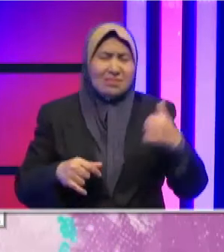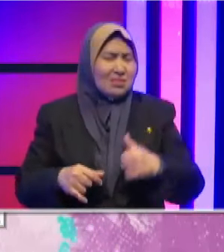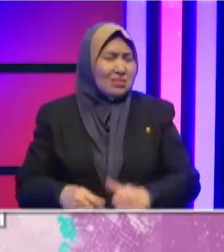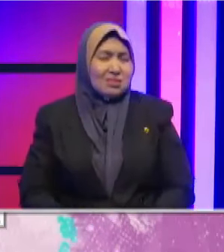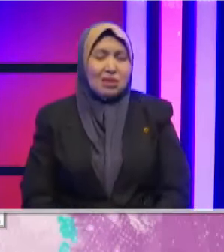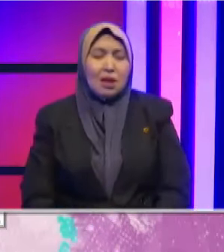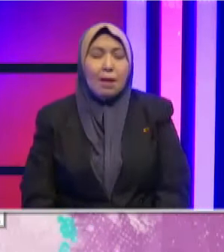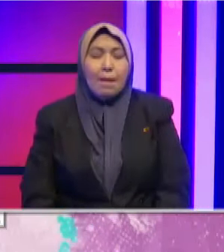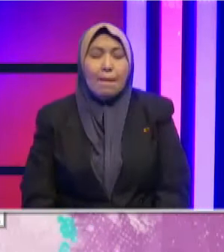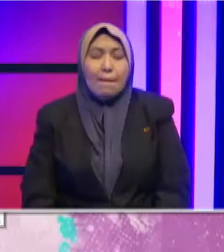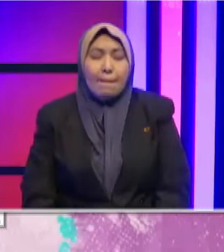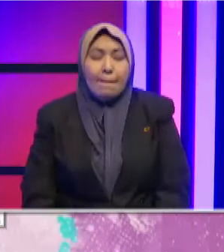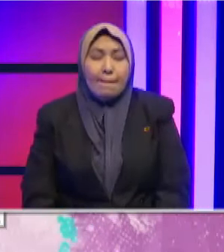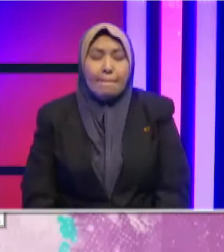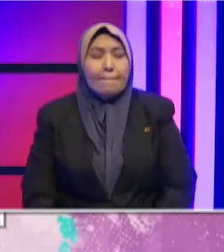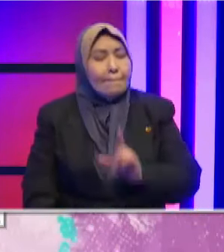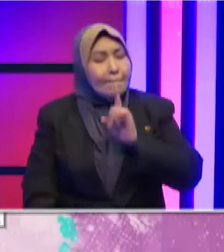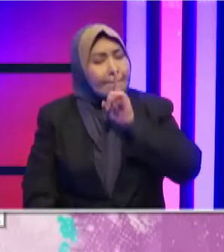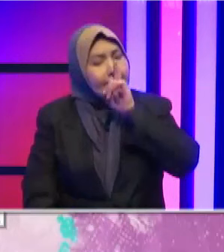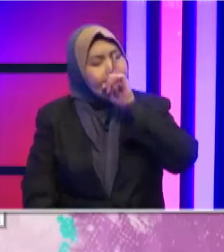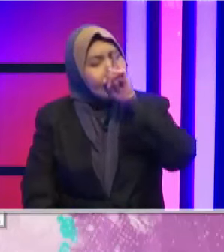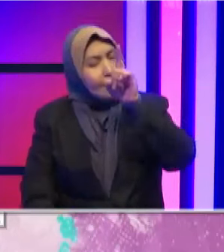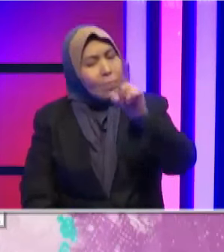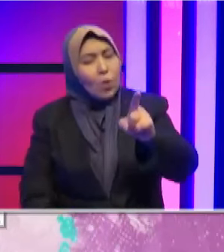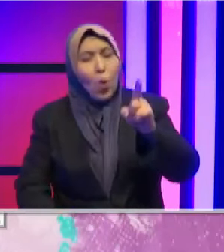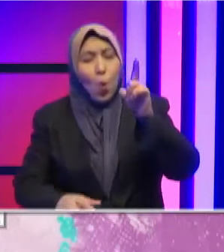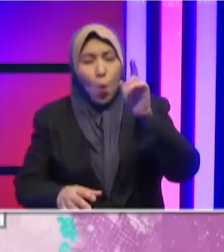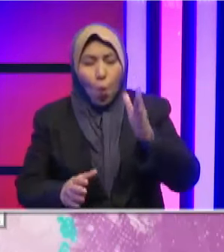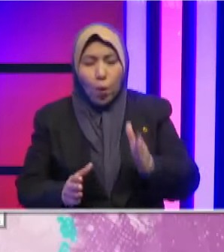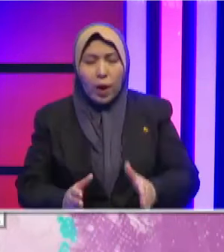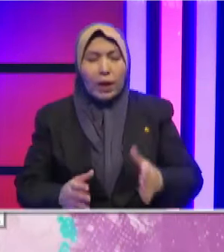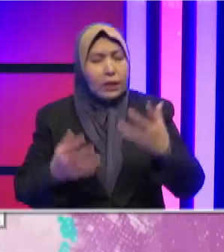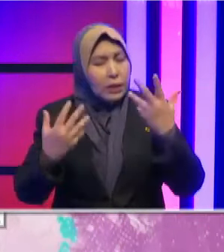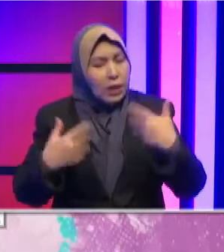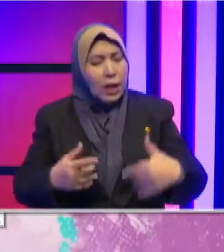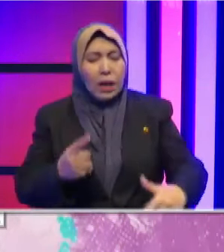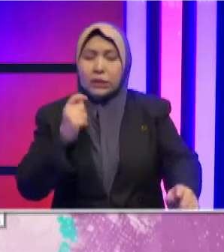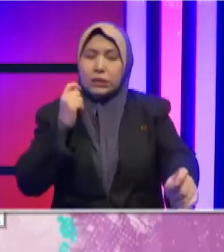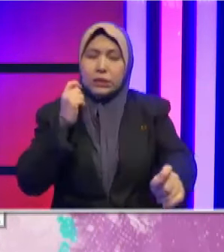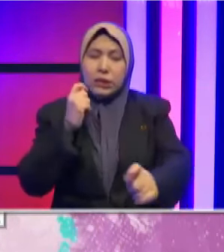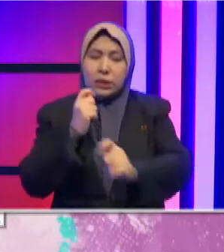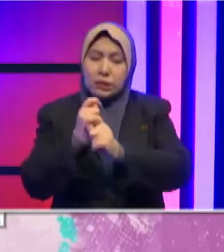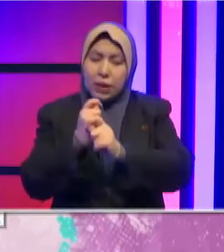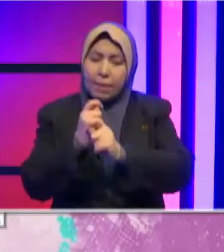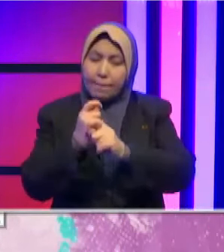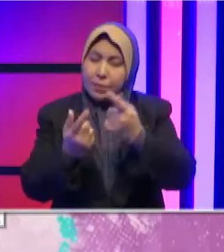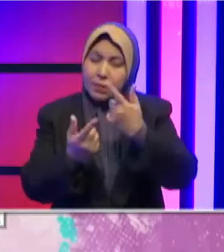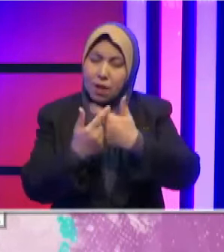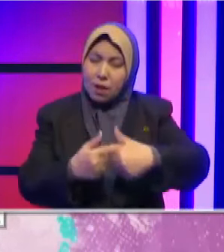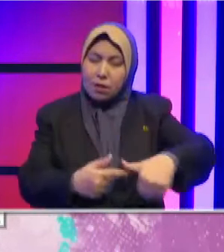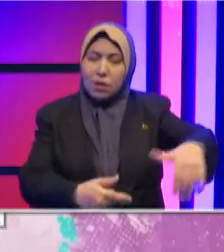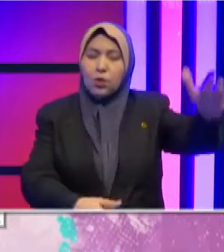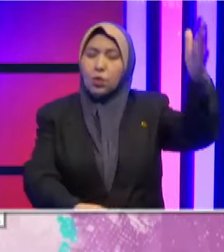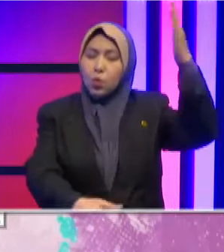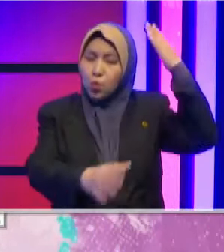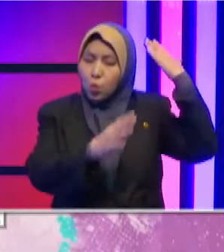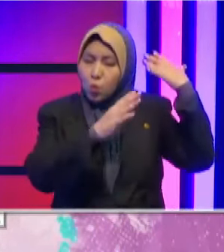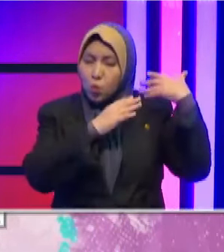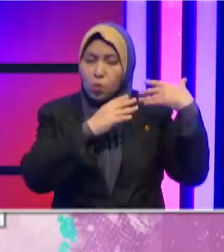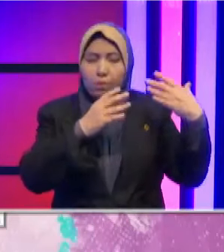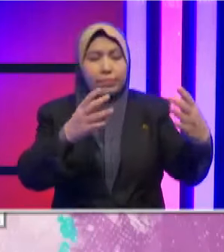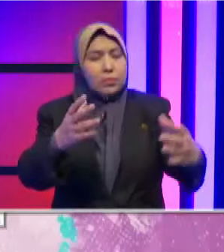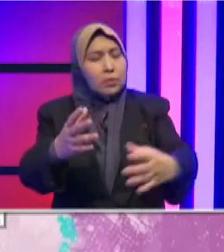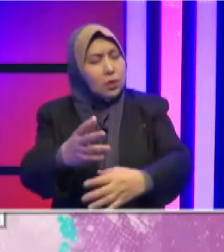Snowman inna ilaihi Masa Bang Fadla mungil